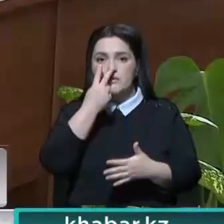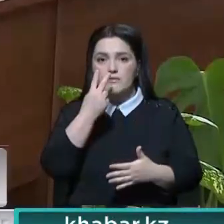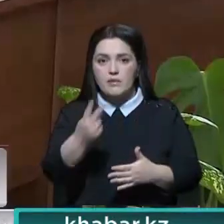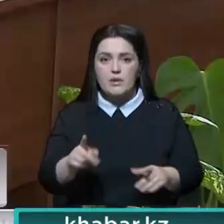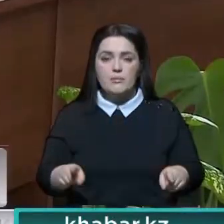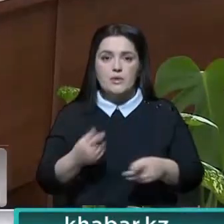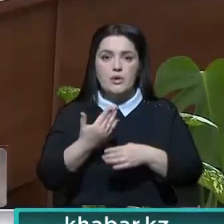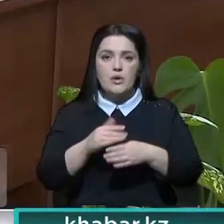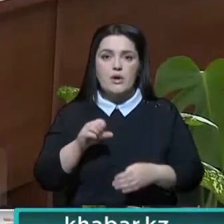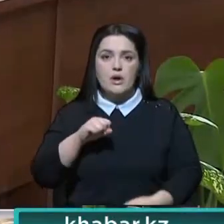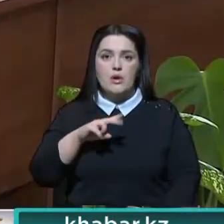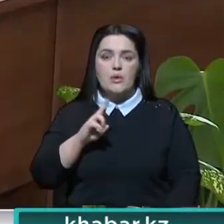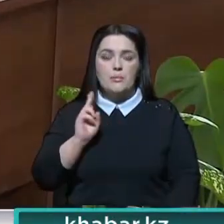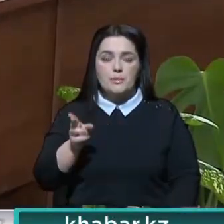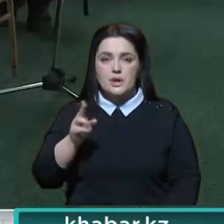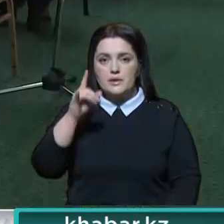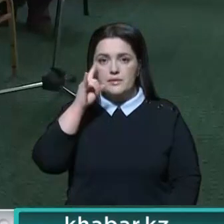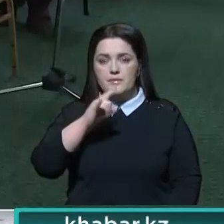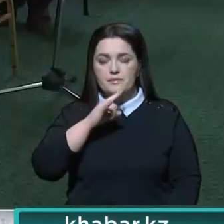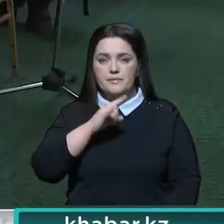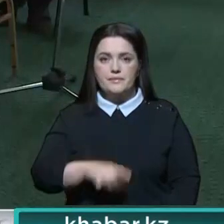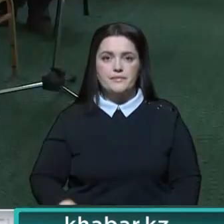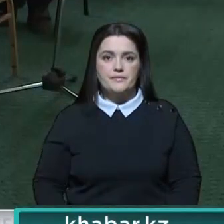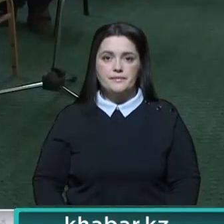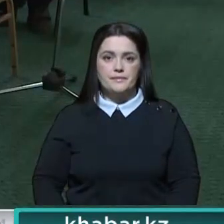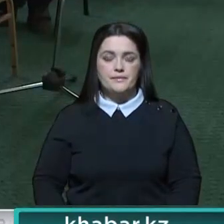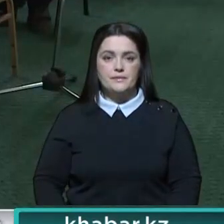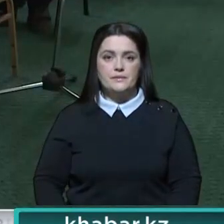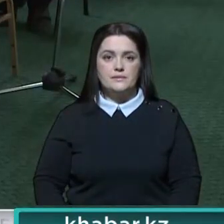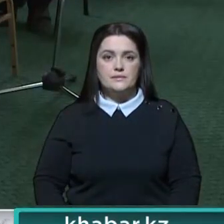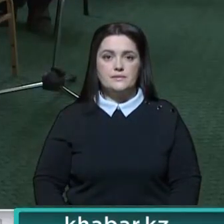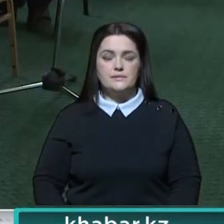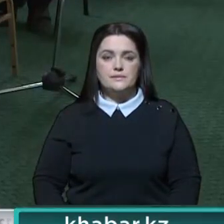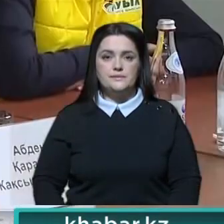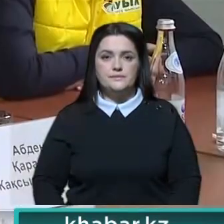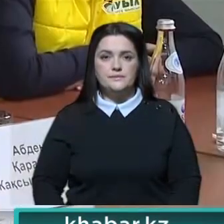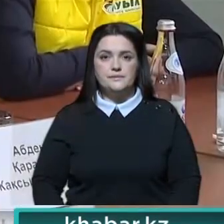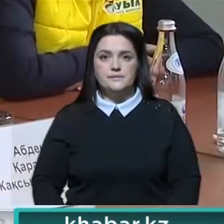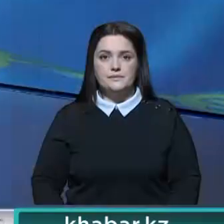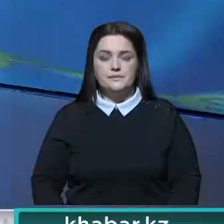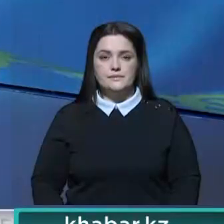поделился своим видением развития отрасли АПК в Казахстане.